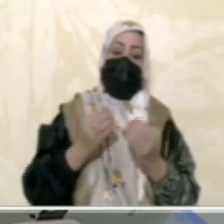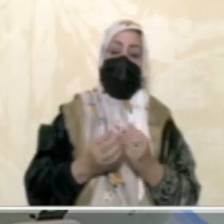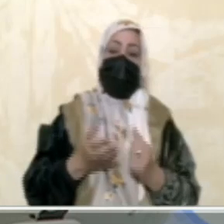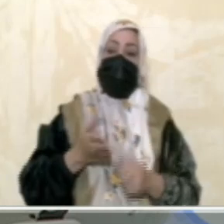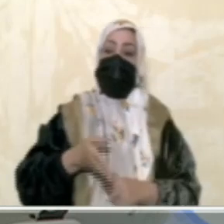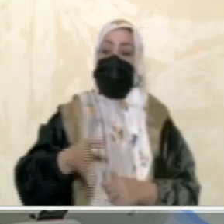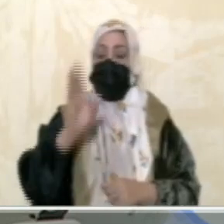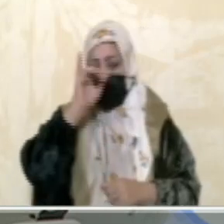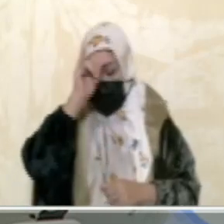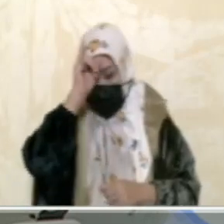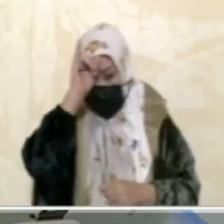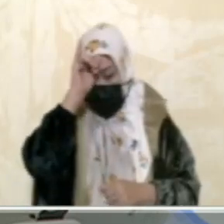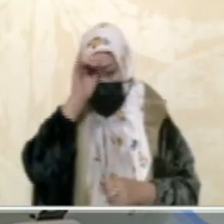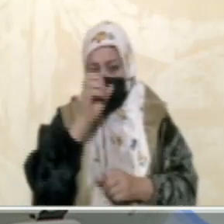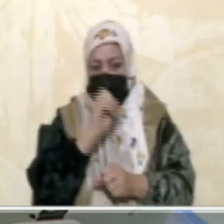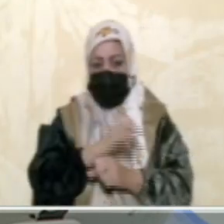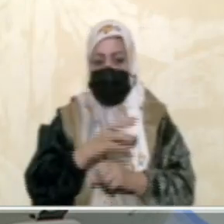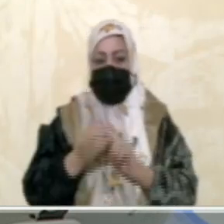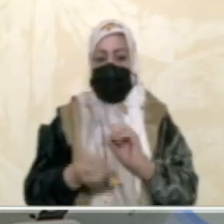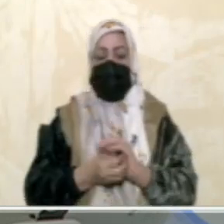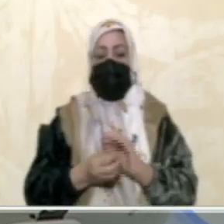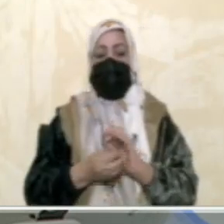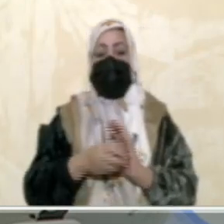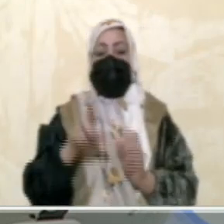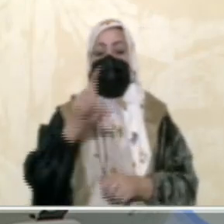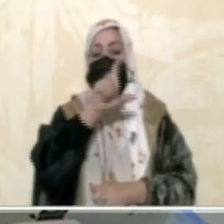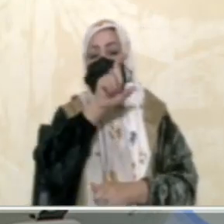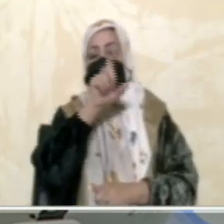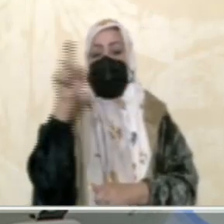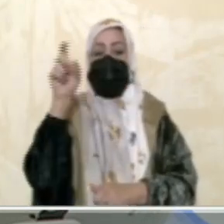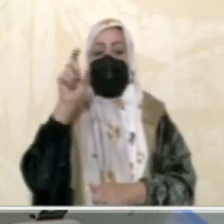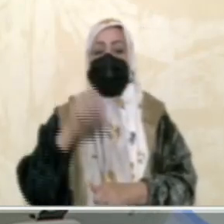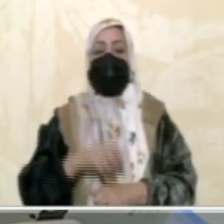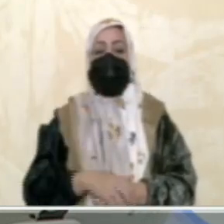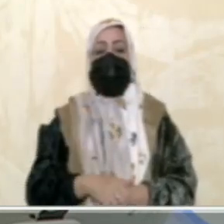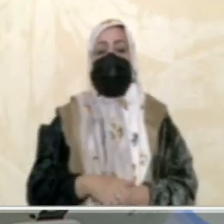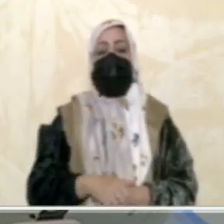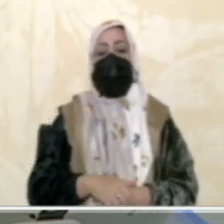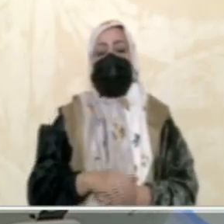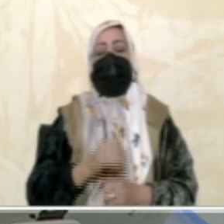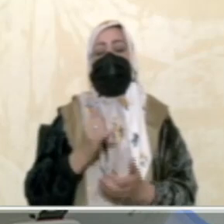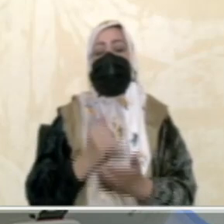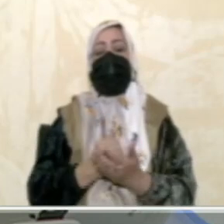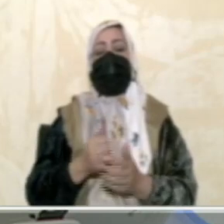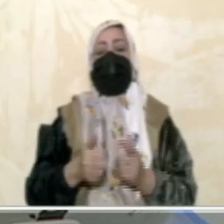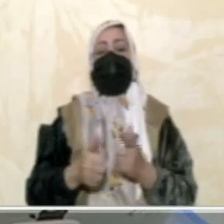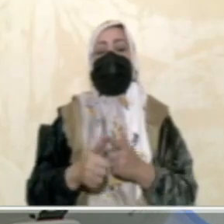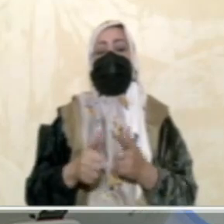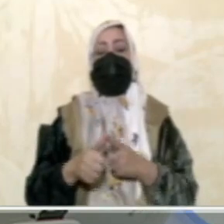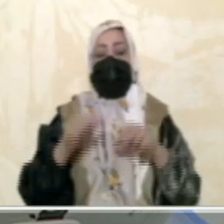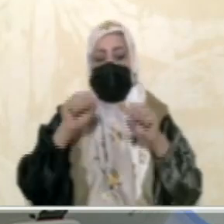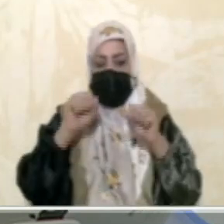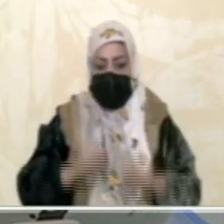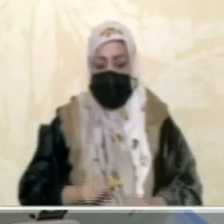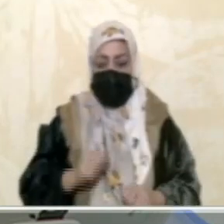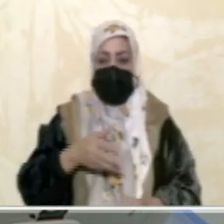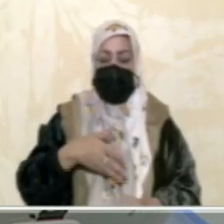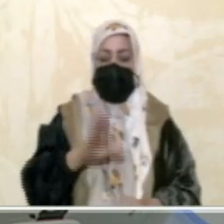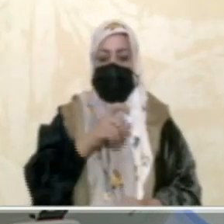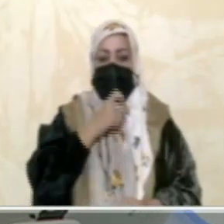للكليه ويحضر قبل الاساتذه الذين كانوا يقطنون بجوار الكليه